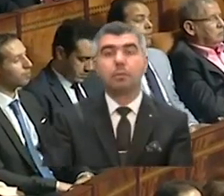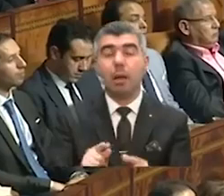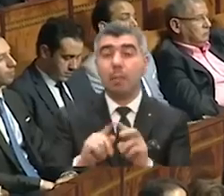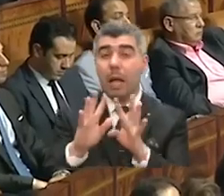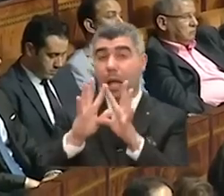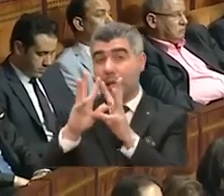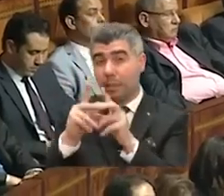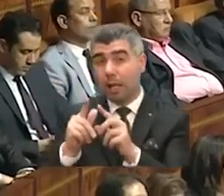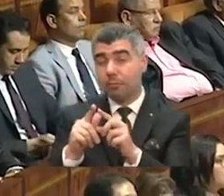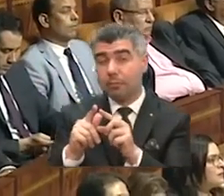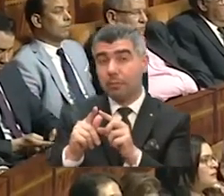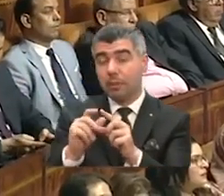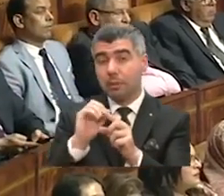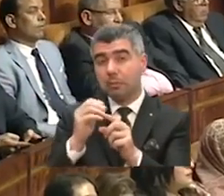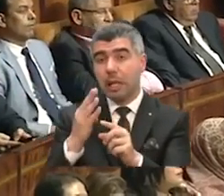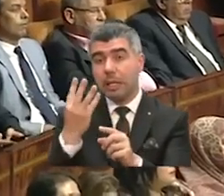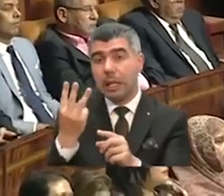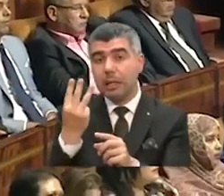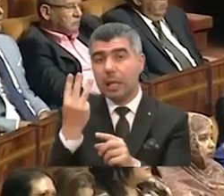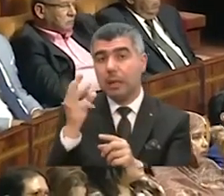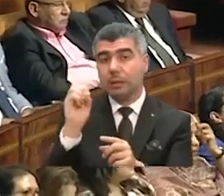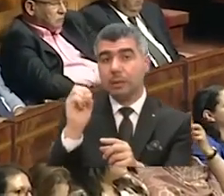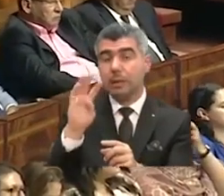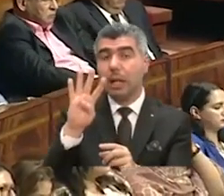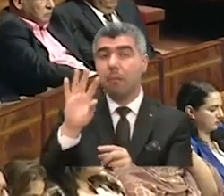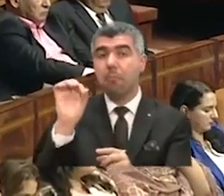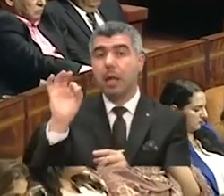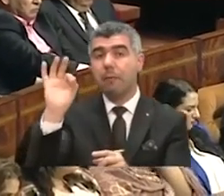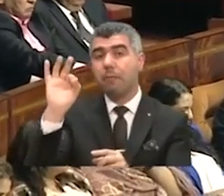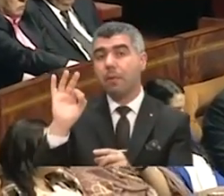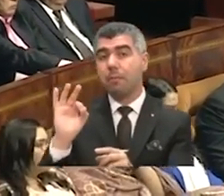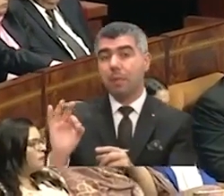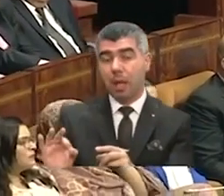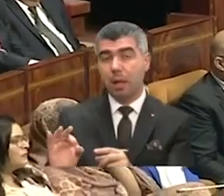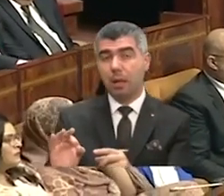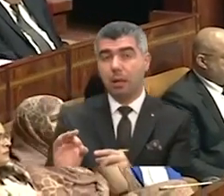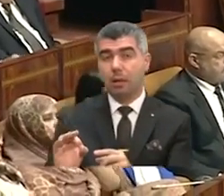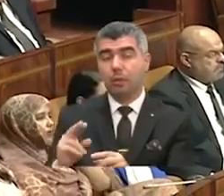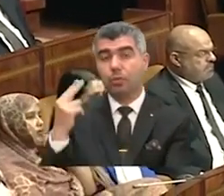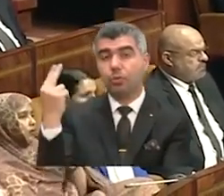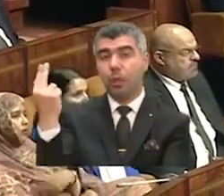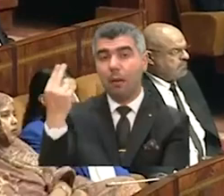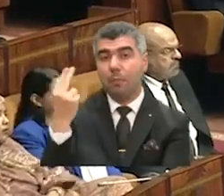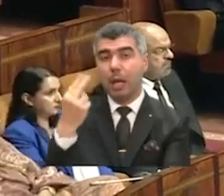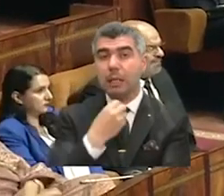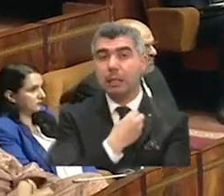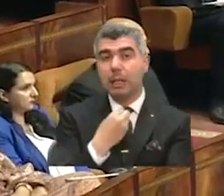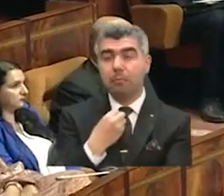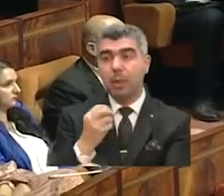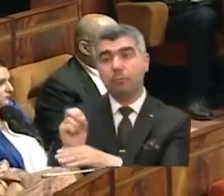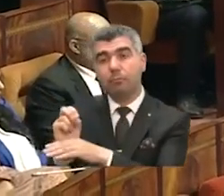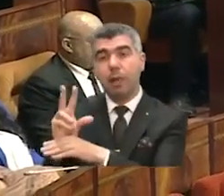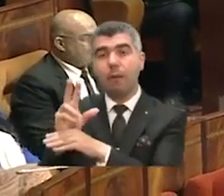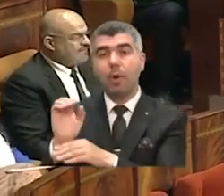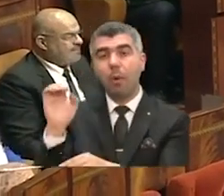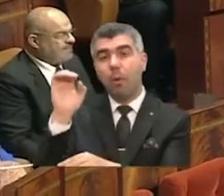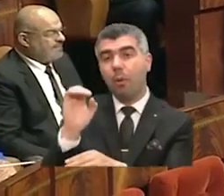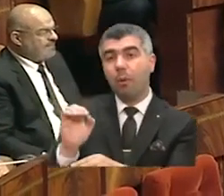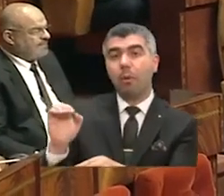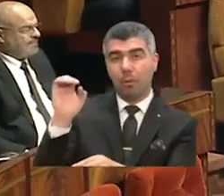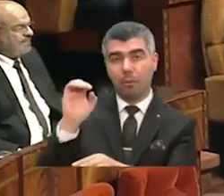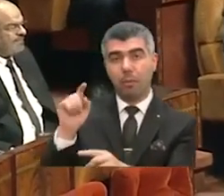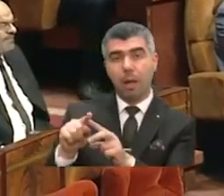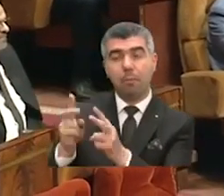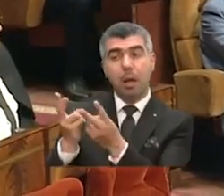بريسيز، 30-40% من خريجي الكليات ديال الطب كيحاولوا باش يمشيوا للخارج، لان كاين واحد الجاذبيه،